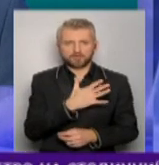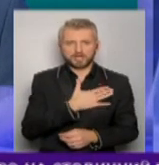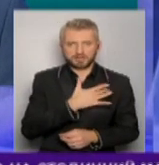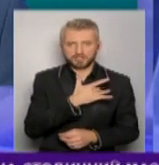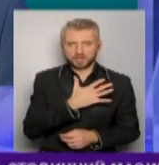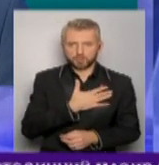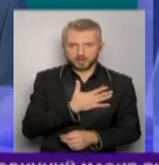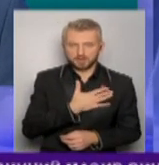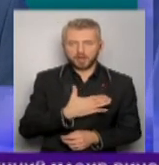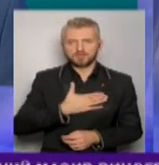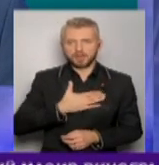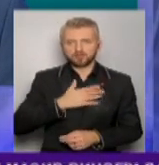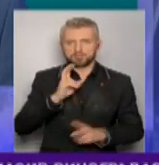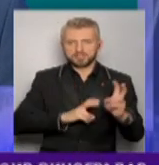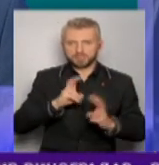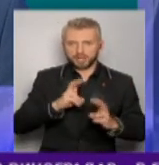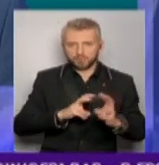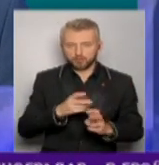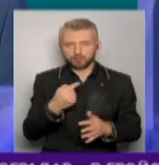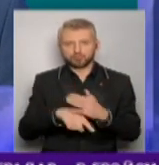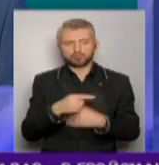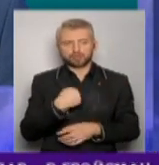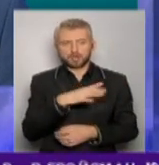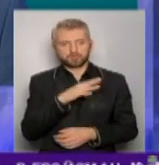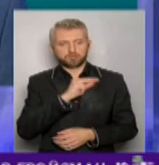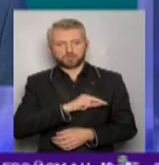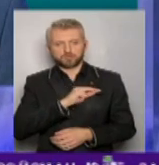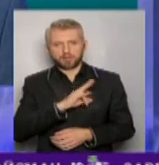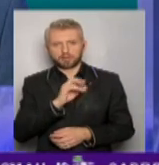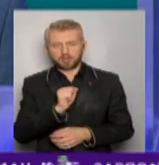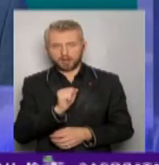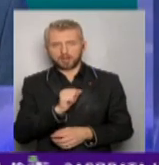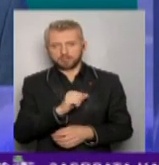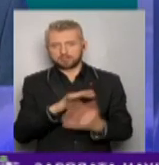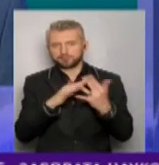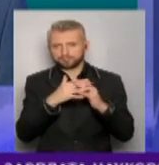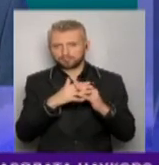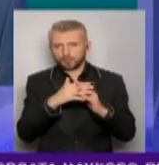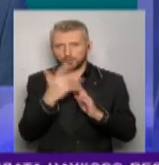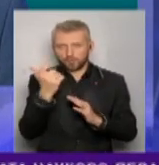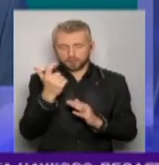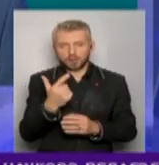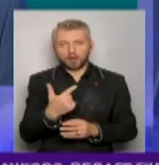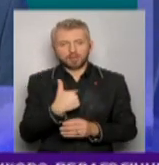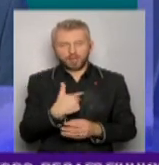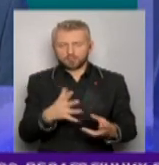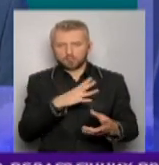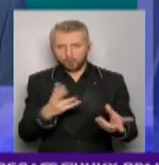приватизувалися наші підприємства, тому що я працювала на комплексі. Нам обіцяли, розвалили